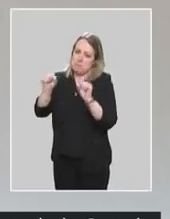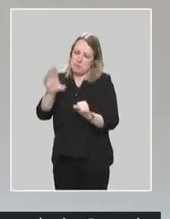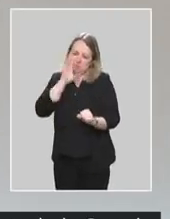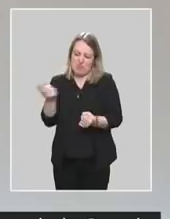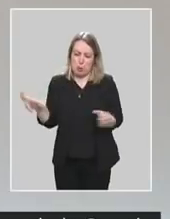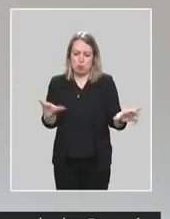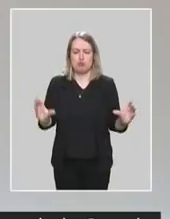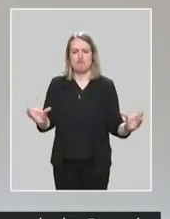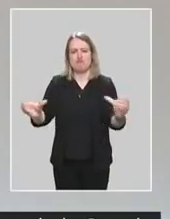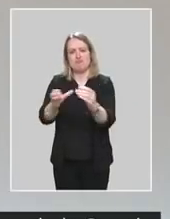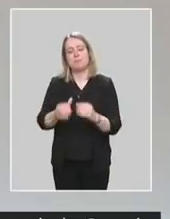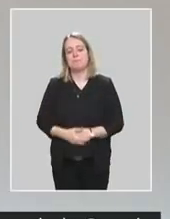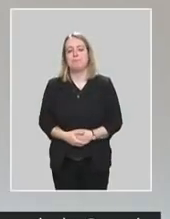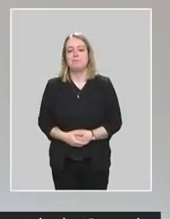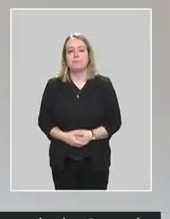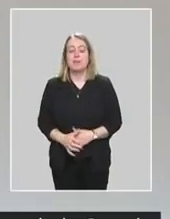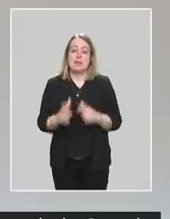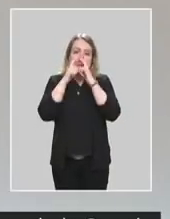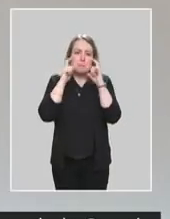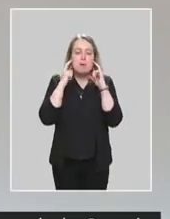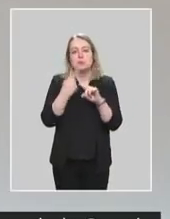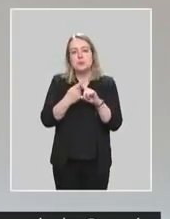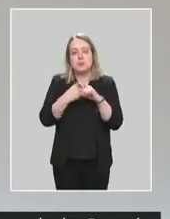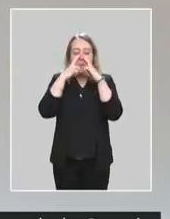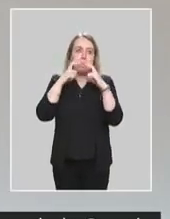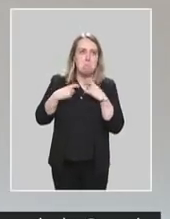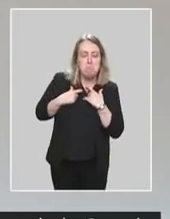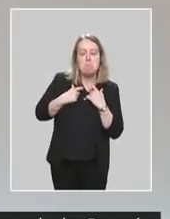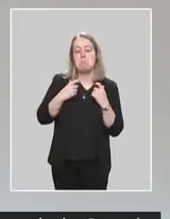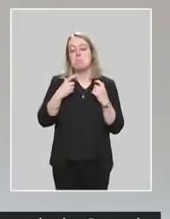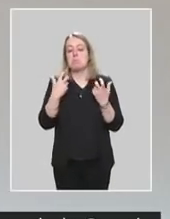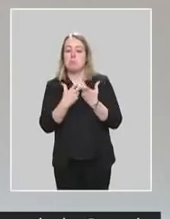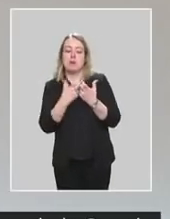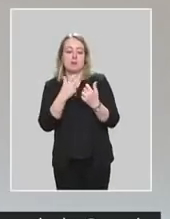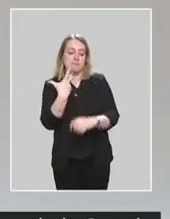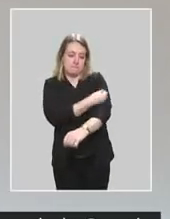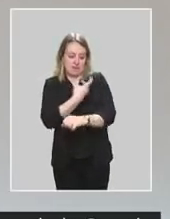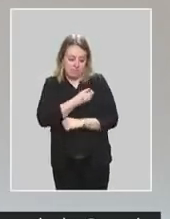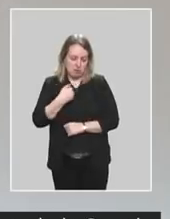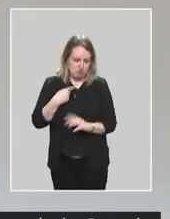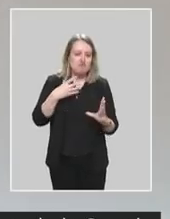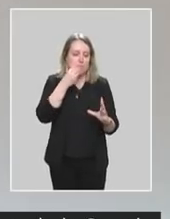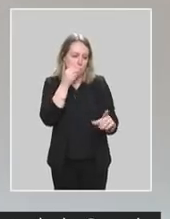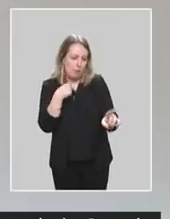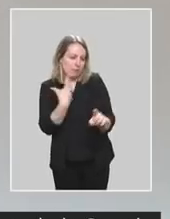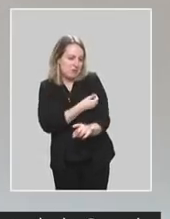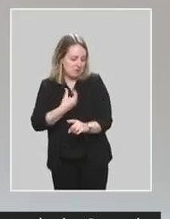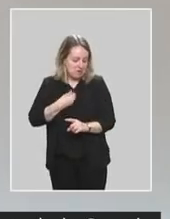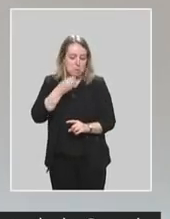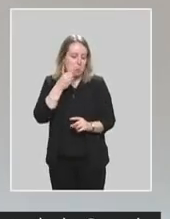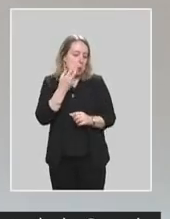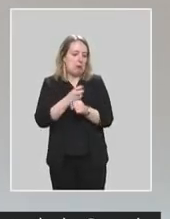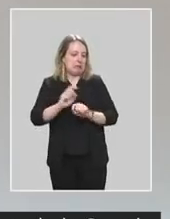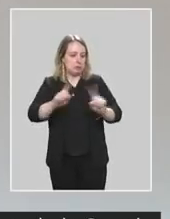maximum. Le masque, lui aussi, a été progressivement ôté, notamment entre des personnes vaccinées qui se disent « Bon, toi, t'es vacciné, je suis vacciné, on risque